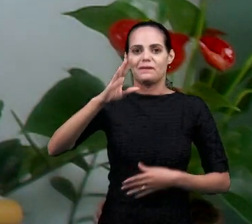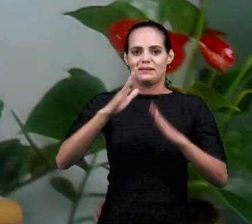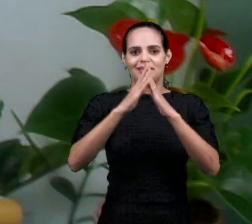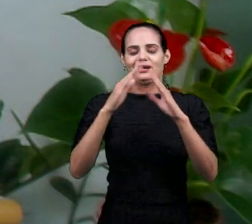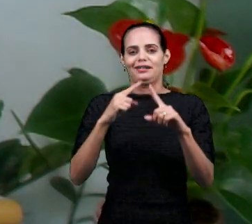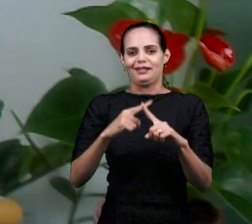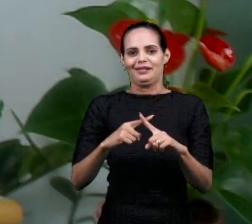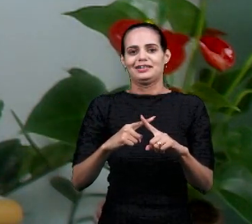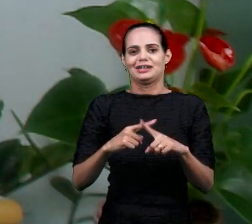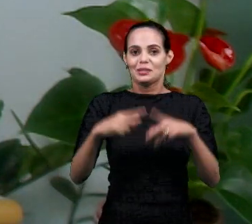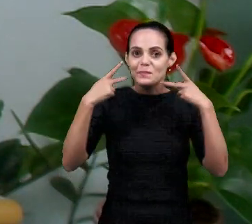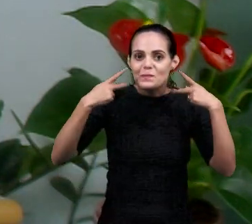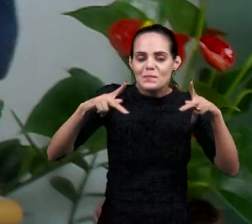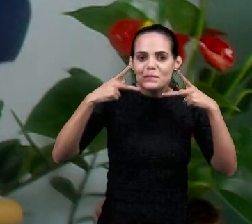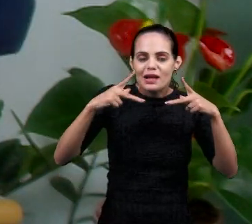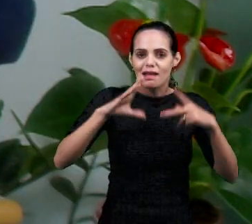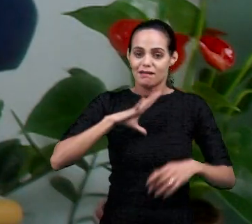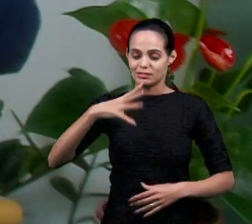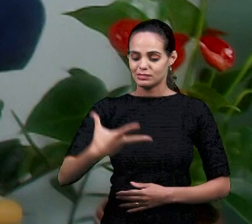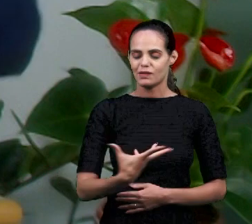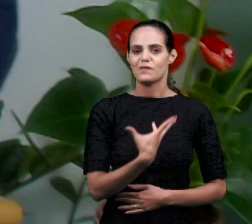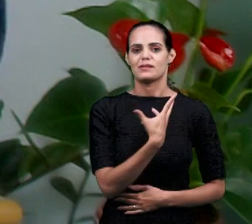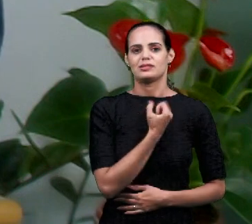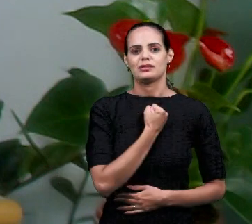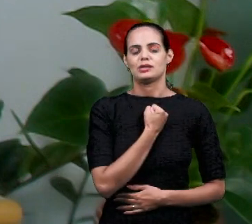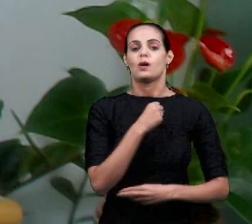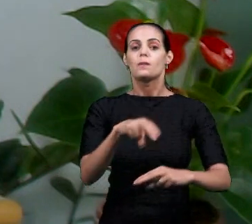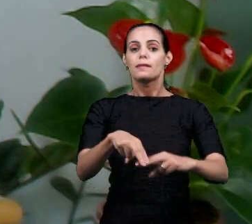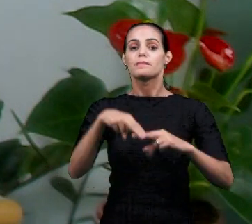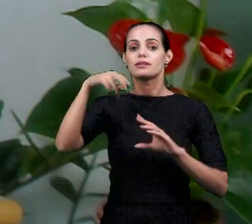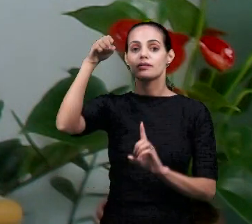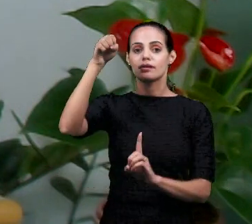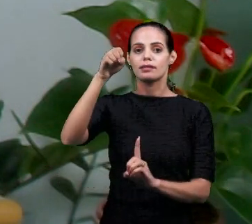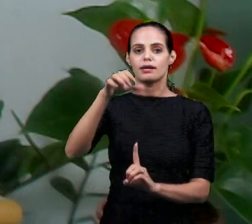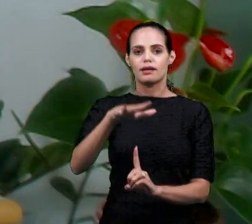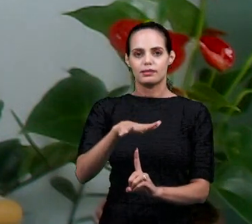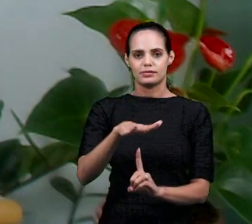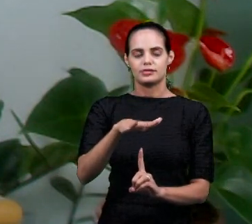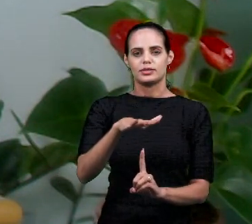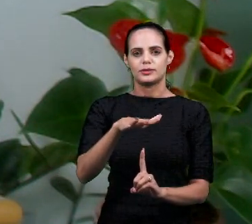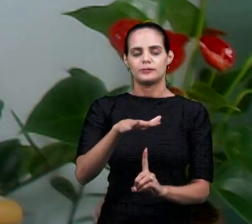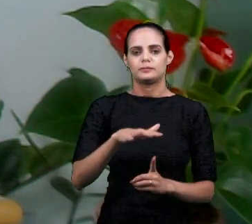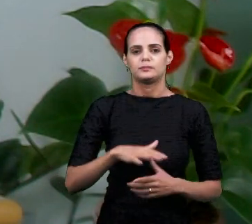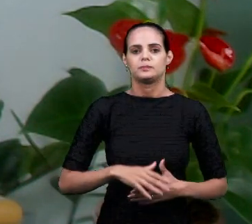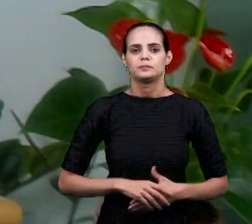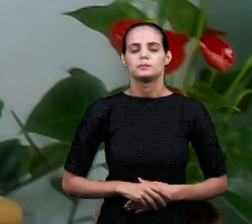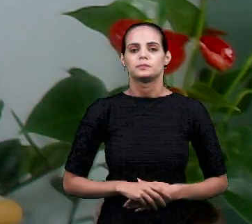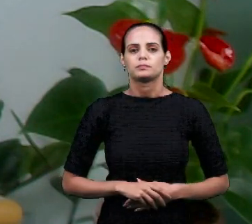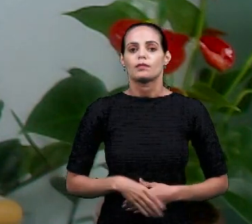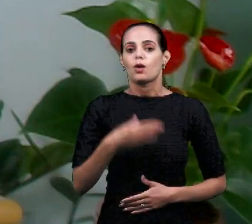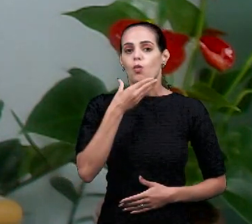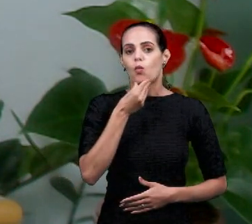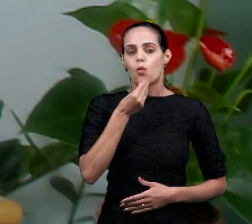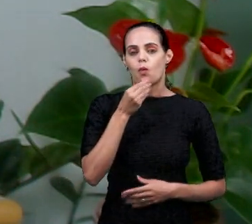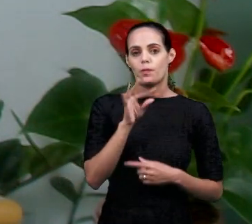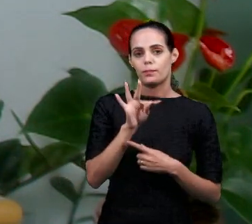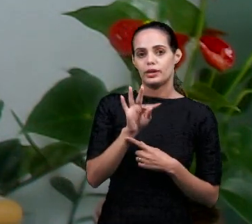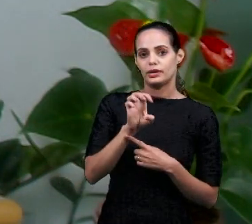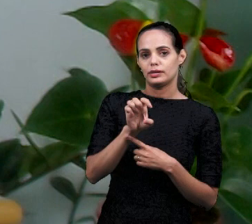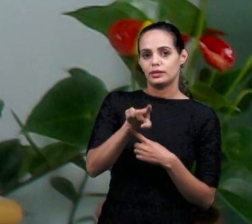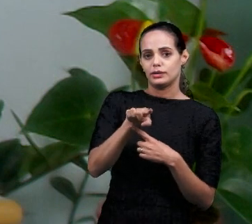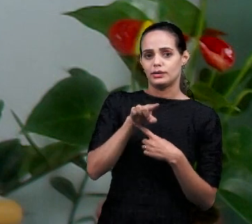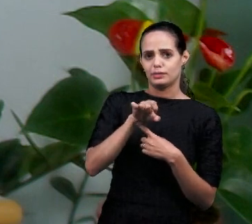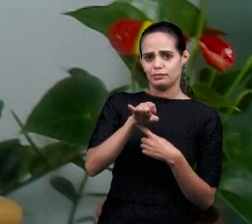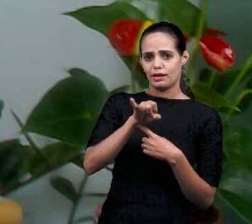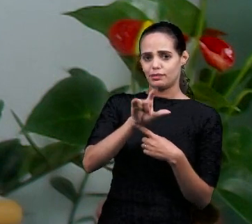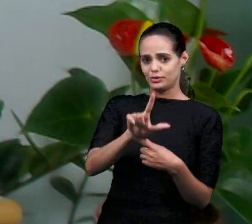prêche cela. Le salut, c'est par la grâce. Donc, ce monsieur-là, le